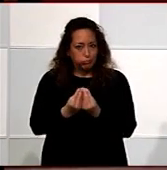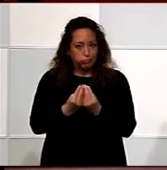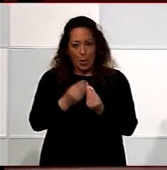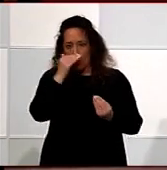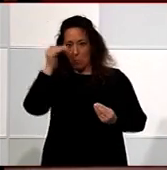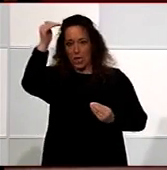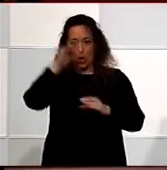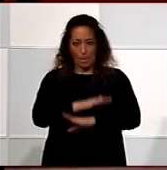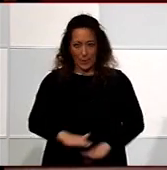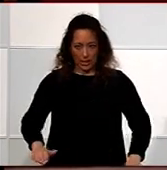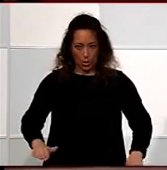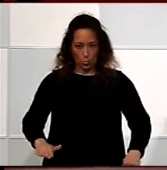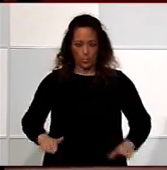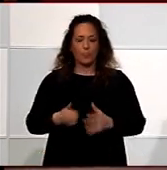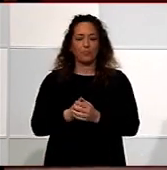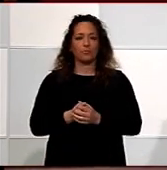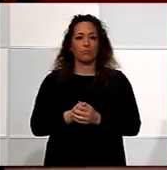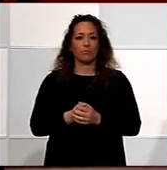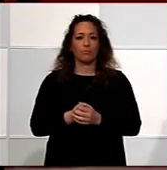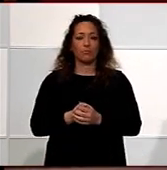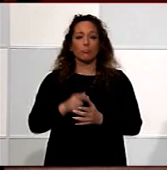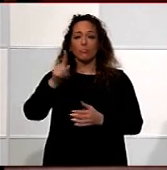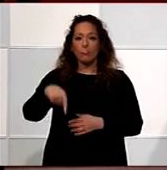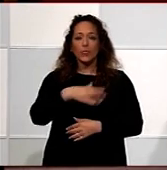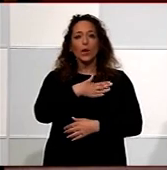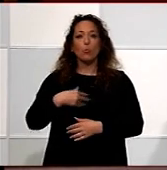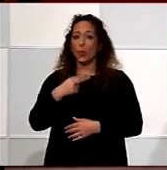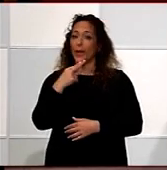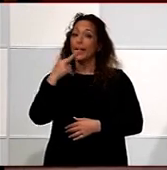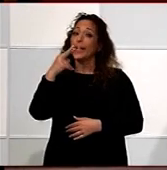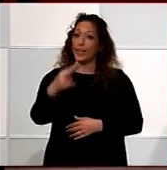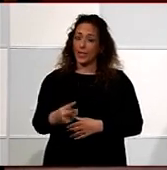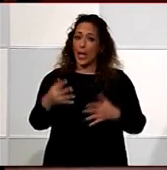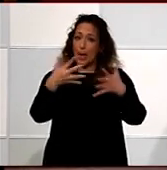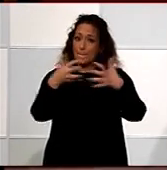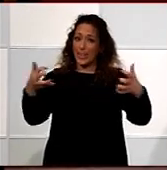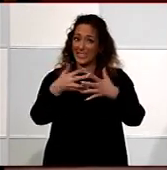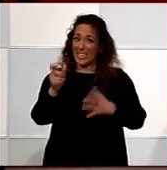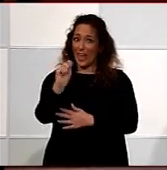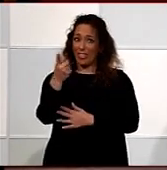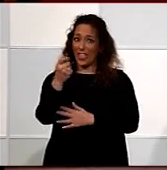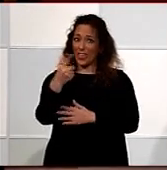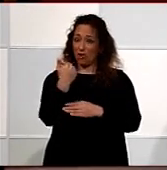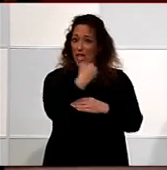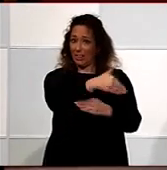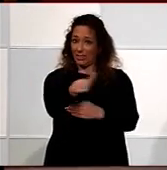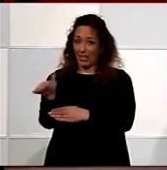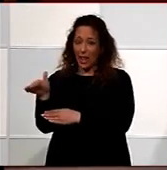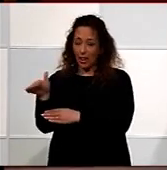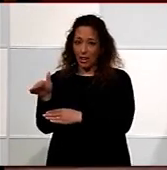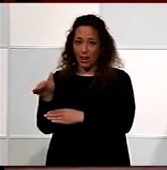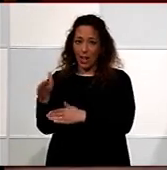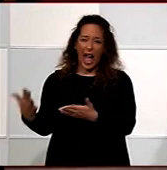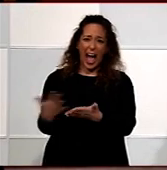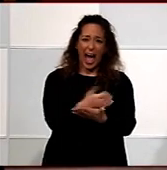petits. Desitjàvem enviar-vos un missatge telemàtic a tots i a totes, però sou tants nens i nenes